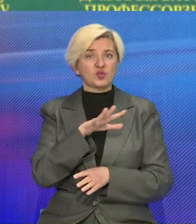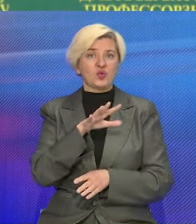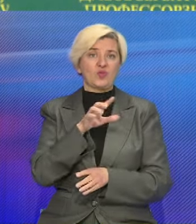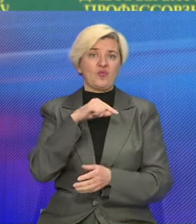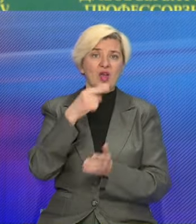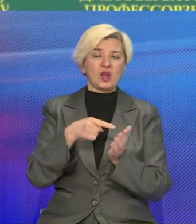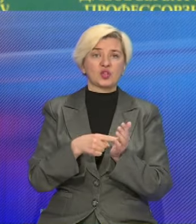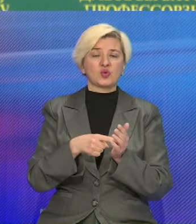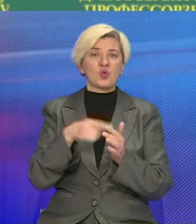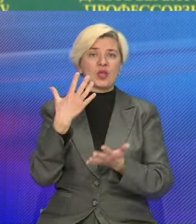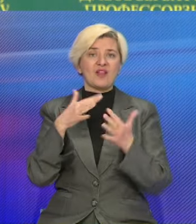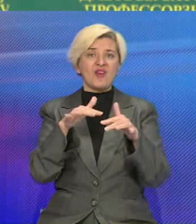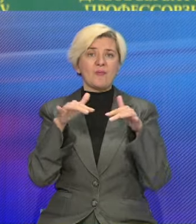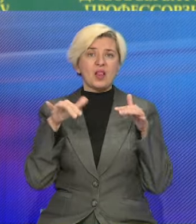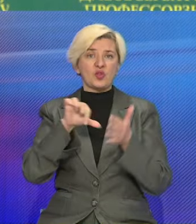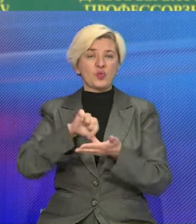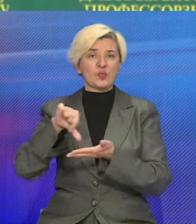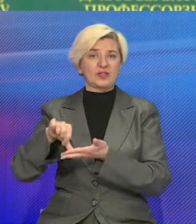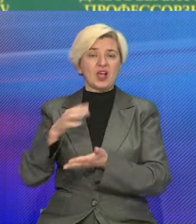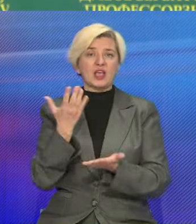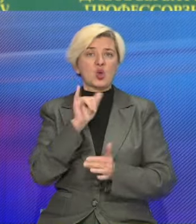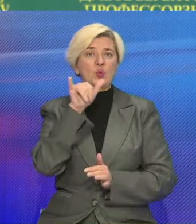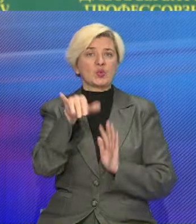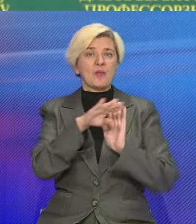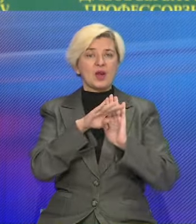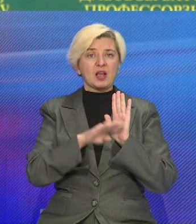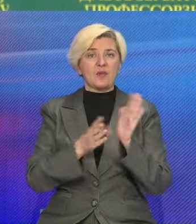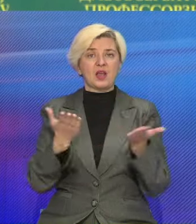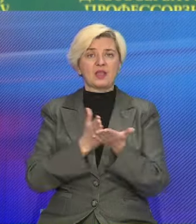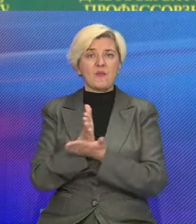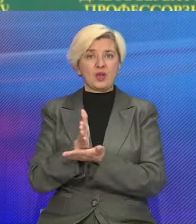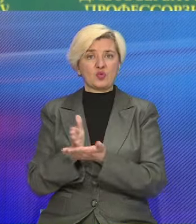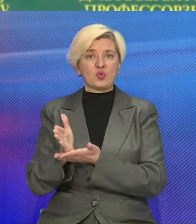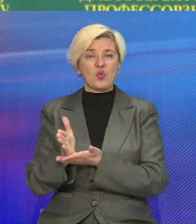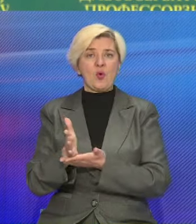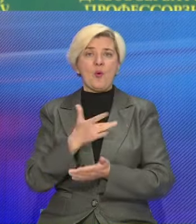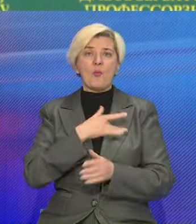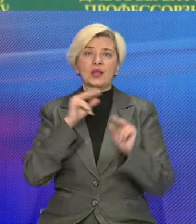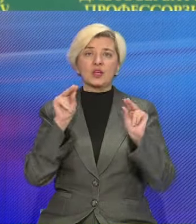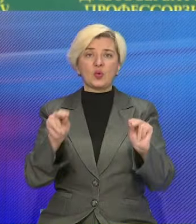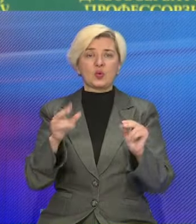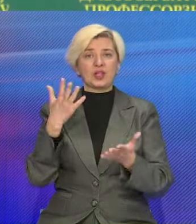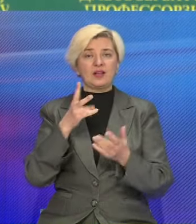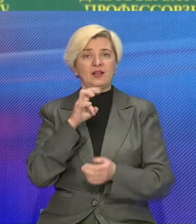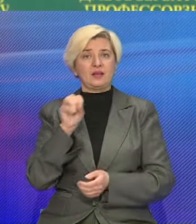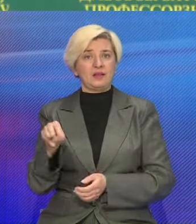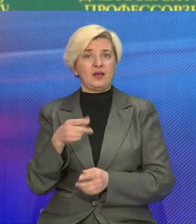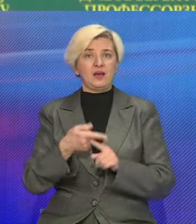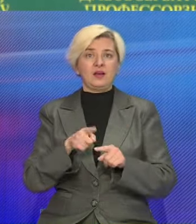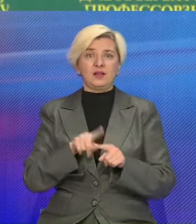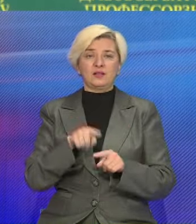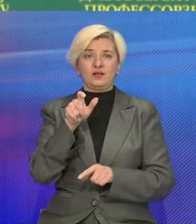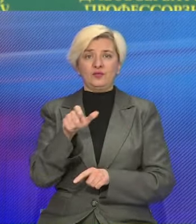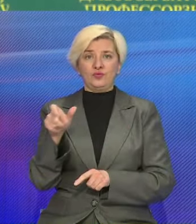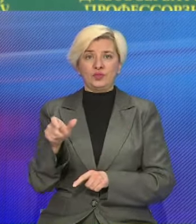представителей. Какі в їх программи, які підходи, патриоти чи не патриоти, ці депутати нашої країни. Тому що,